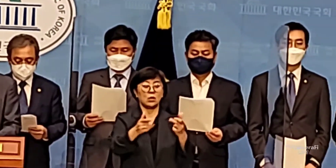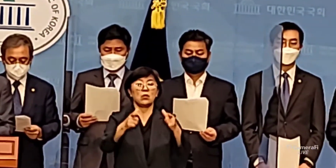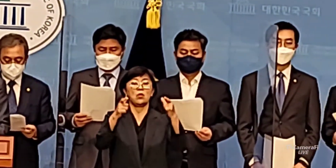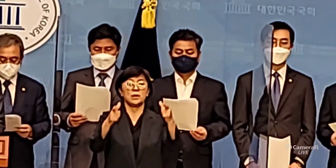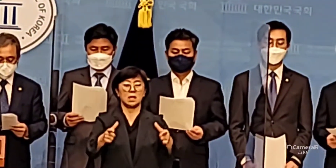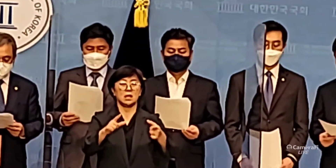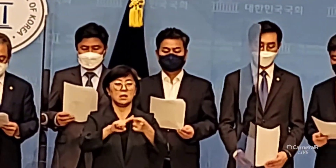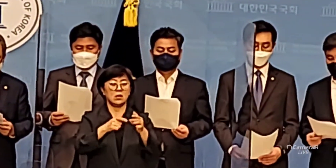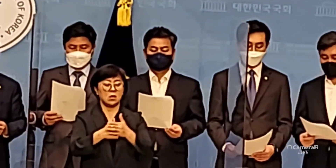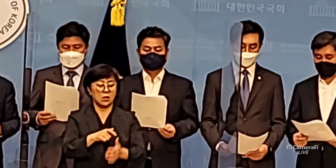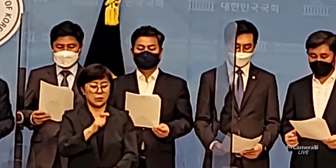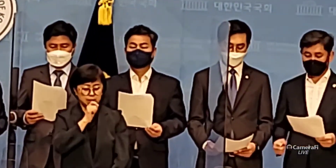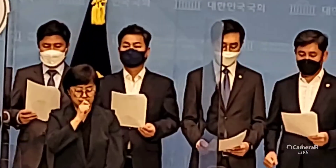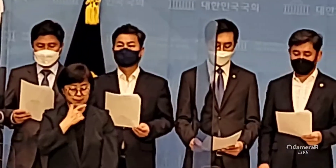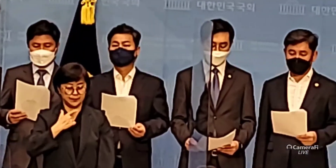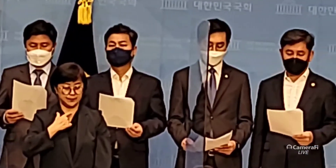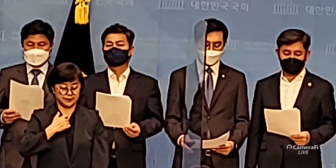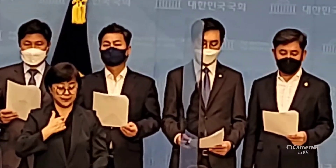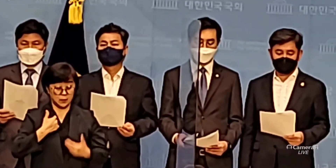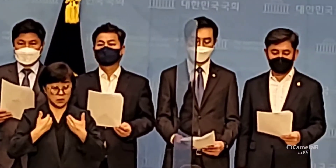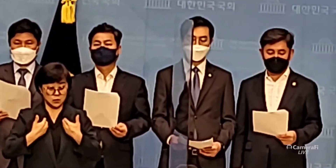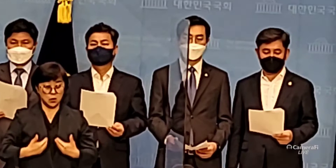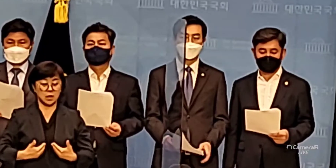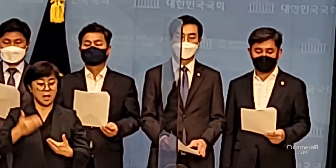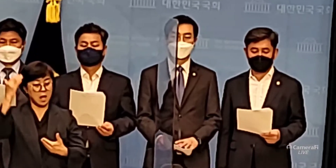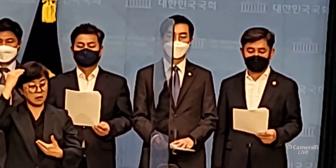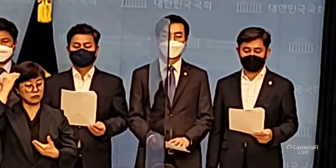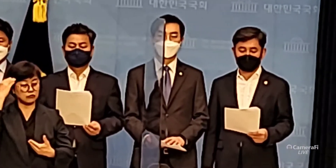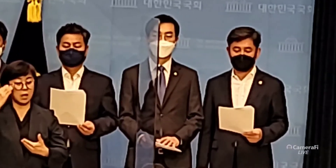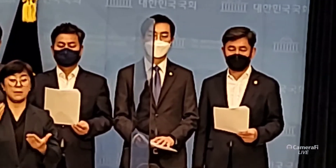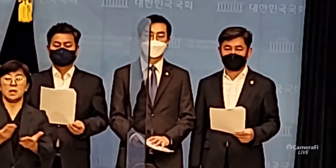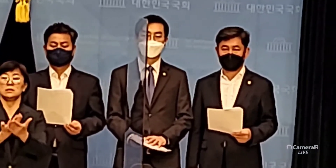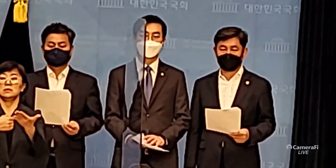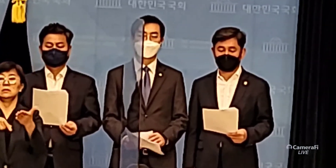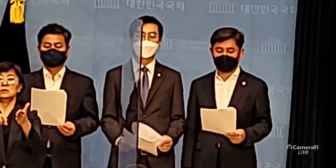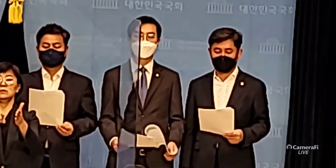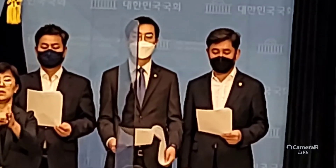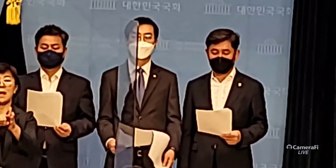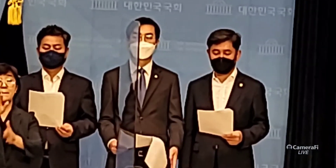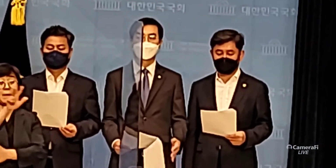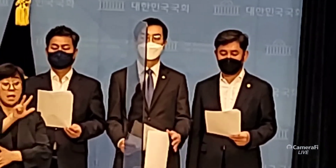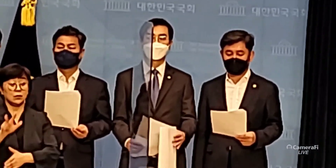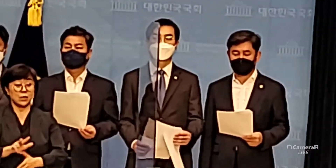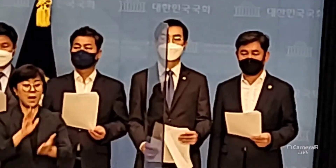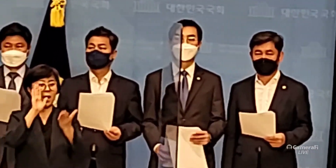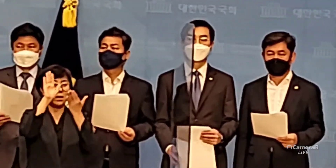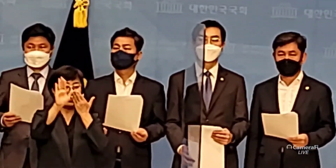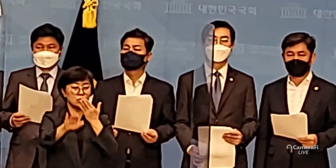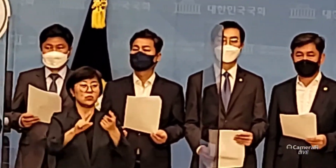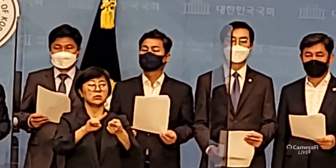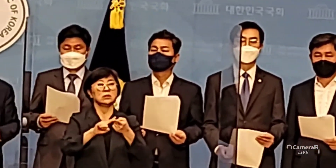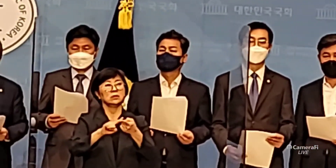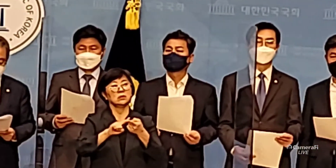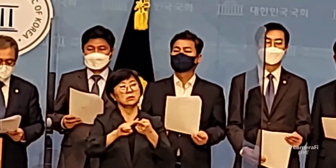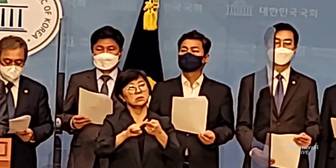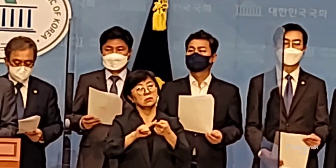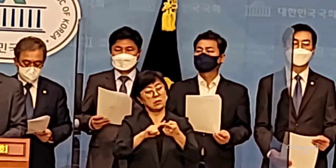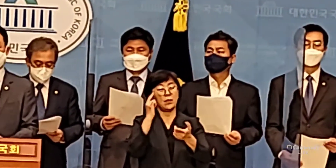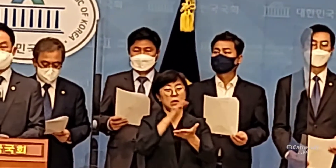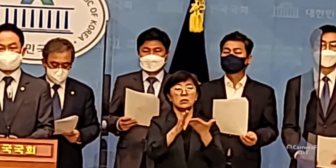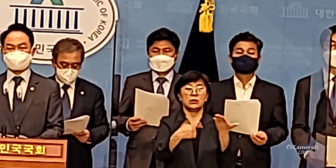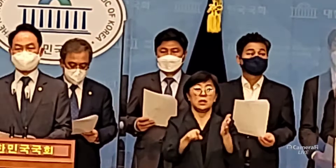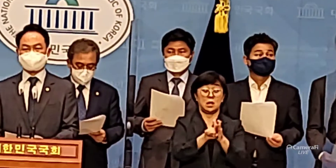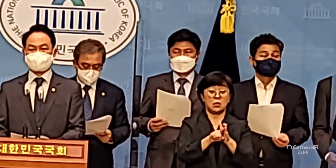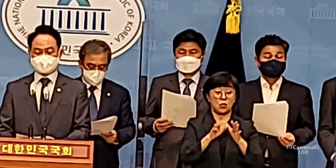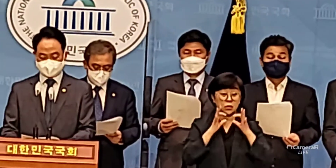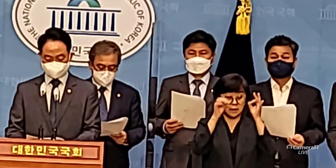강원도민은 묵묵히 그리고 꿋꿋이 대한민국의 발전과 한반도의 항구적 평화를 위해 노력해왔습니다.